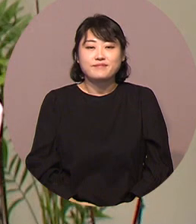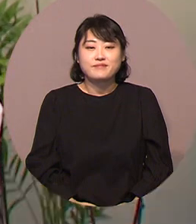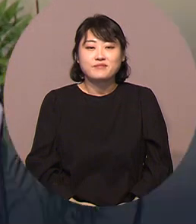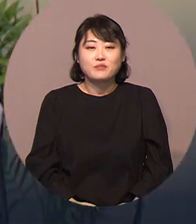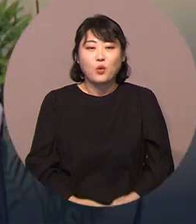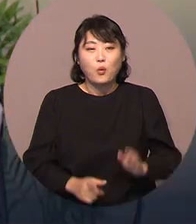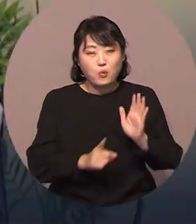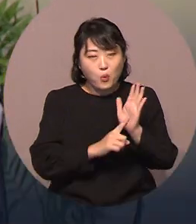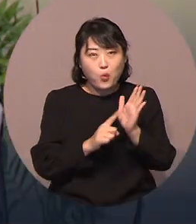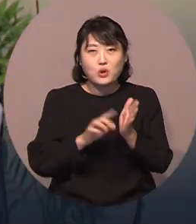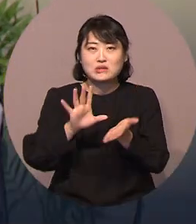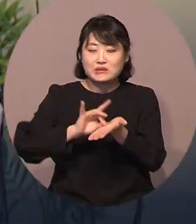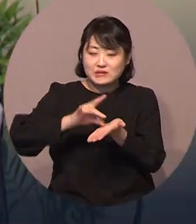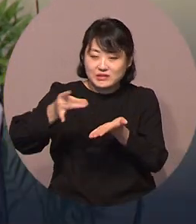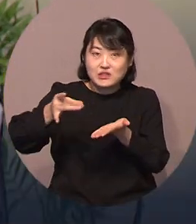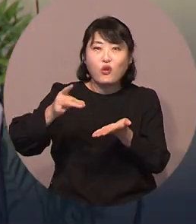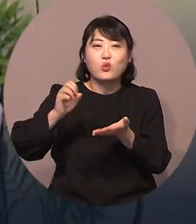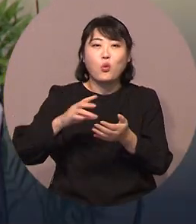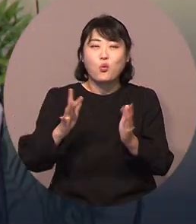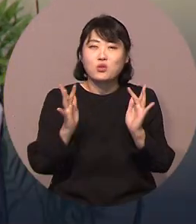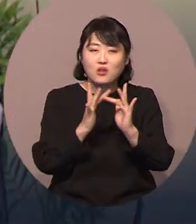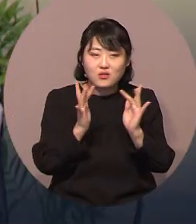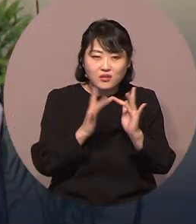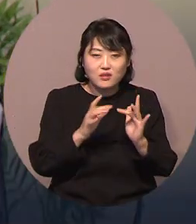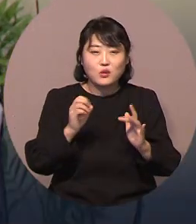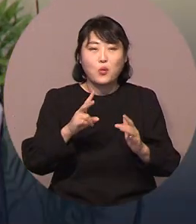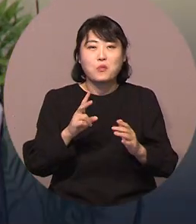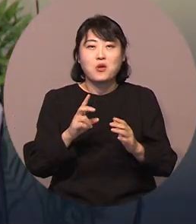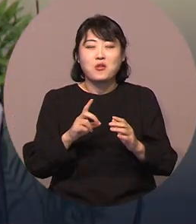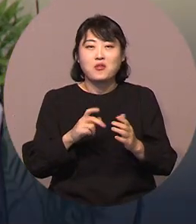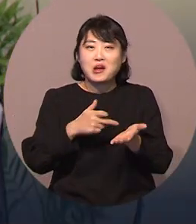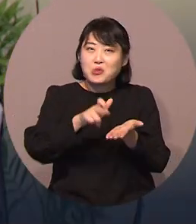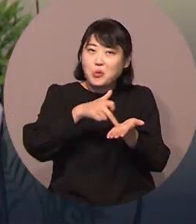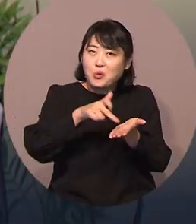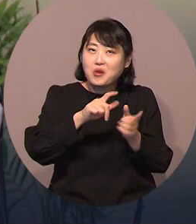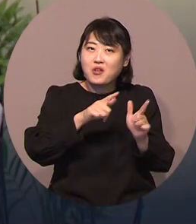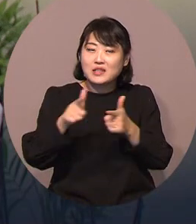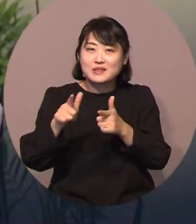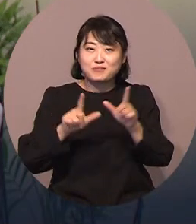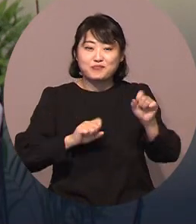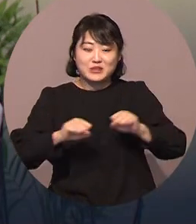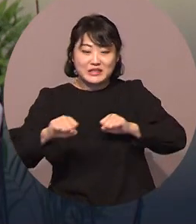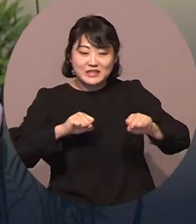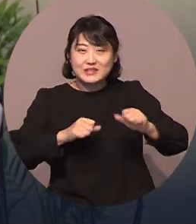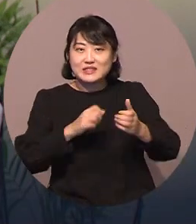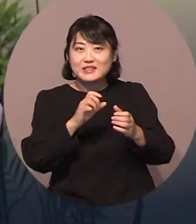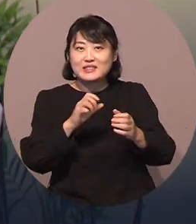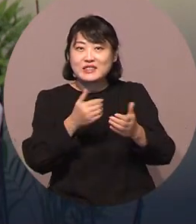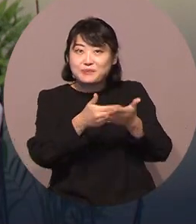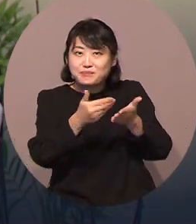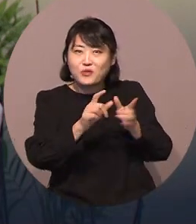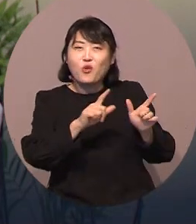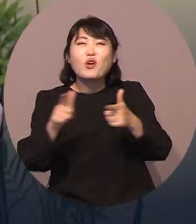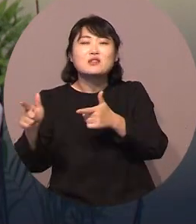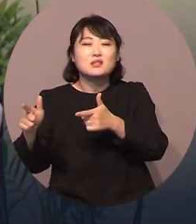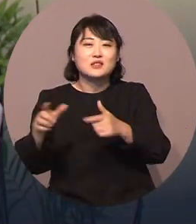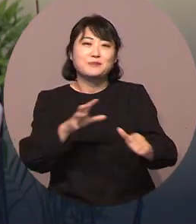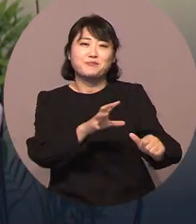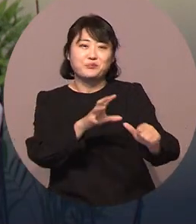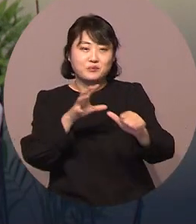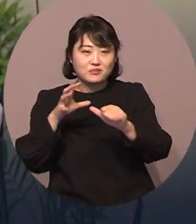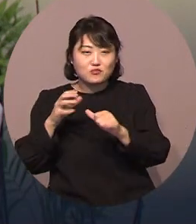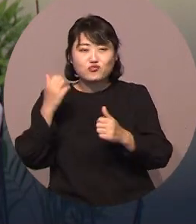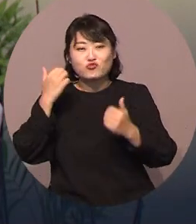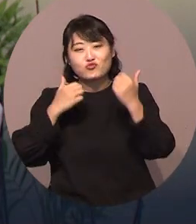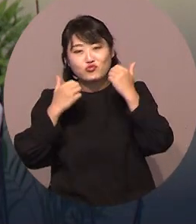심입니다 스티커 또 온라인 또 그다음에 이제 뭐 그 리모 이모트 콘 이런 거로 활용을 해서